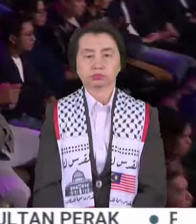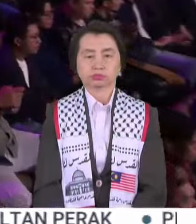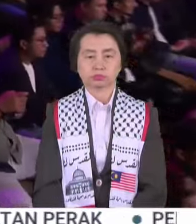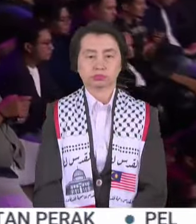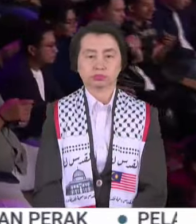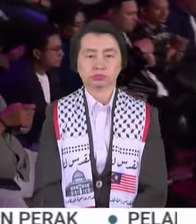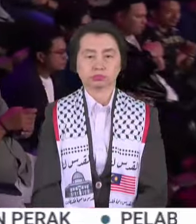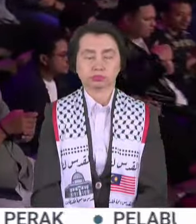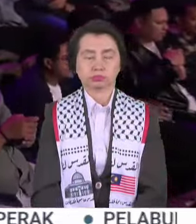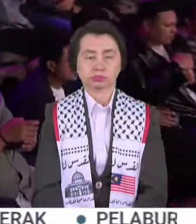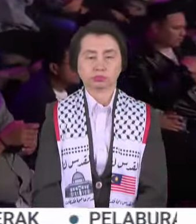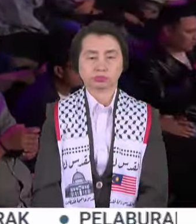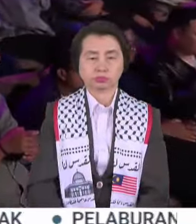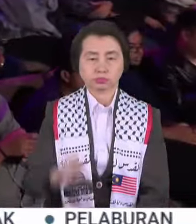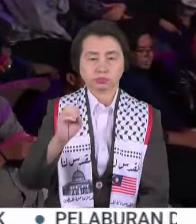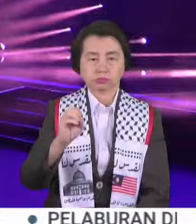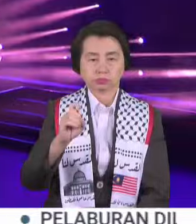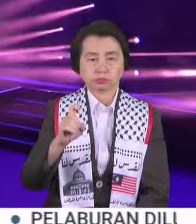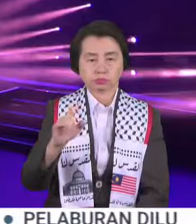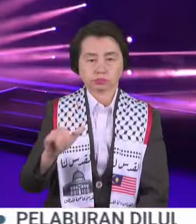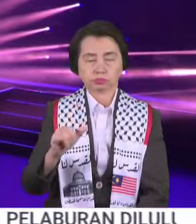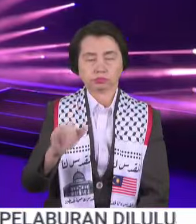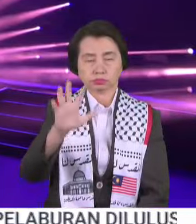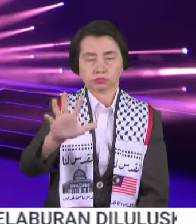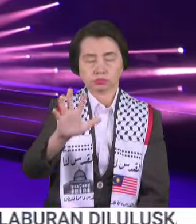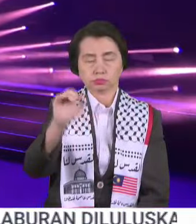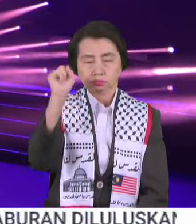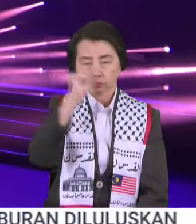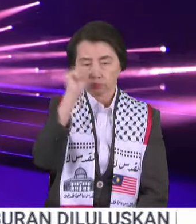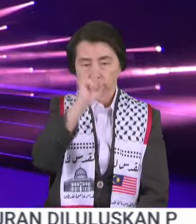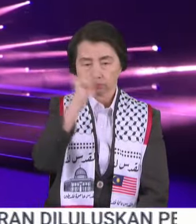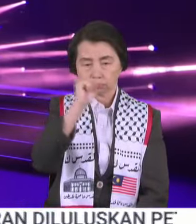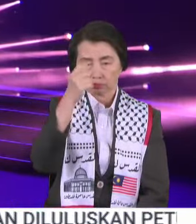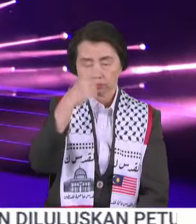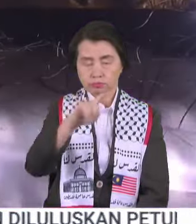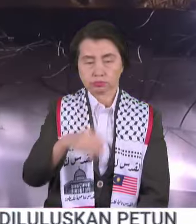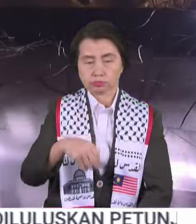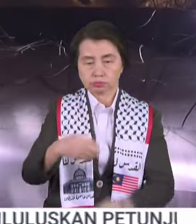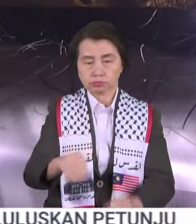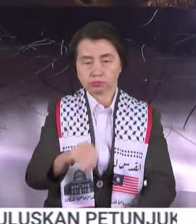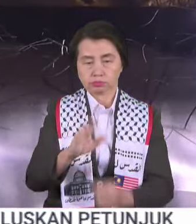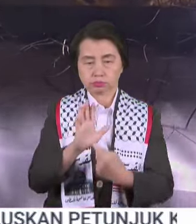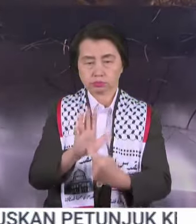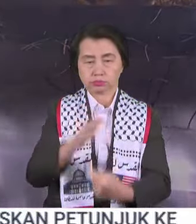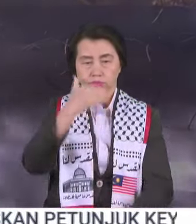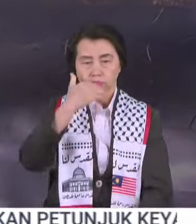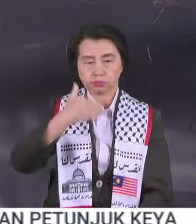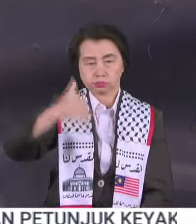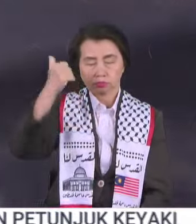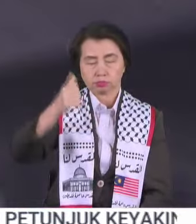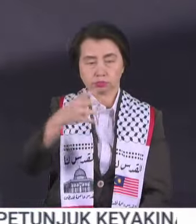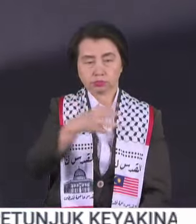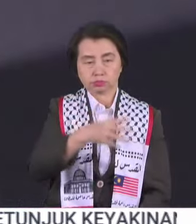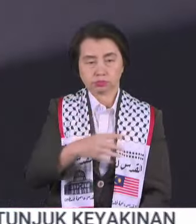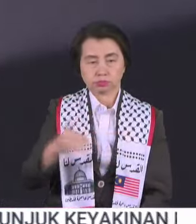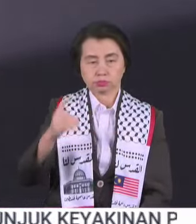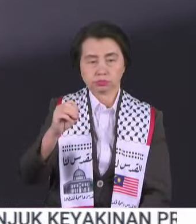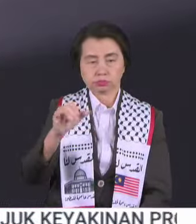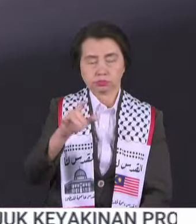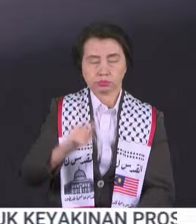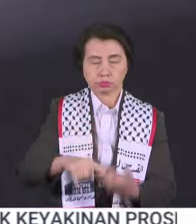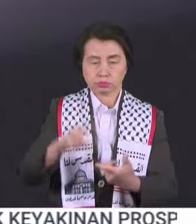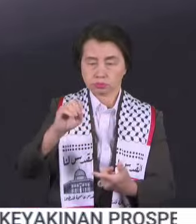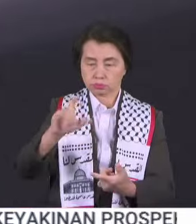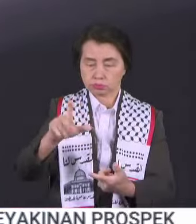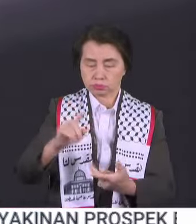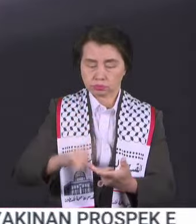Angkasa Kota... Selain Roxy, lima lagi peserta bintang RTM 2024 yang telah memberikan persembahan terbaik. Dania, Elia